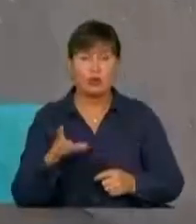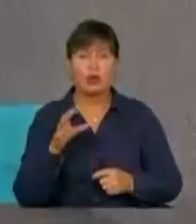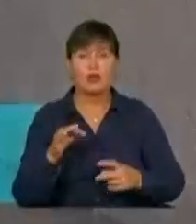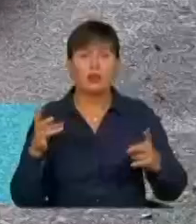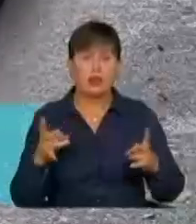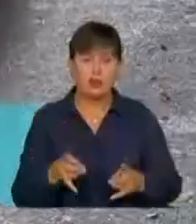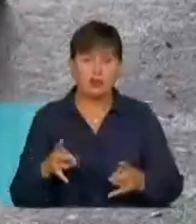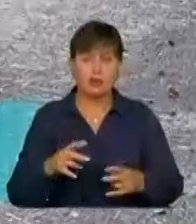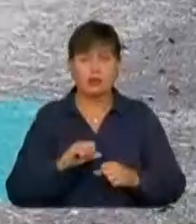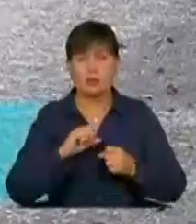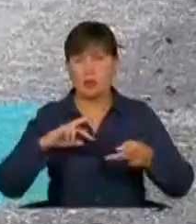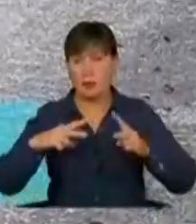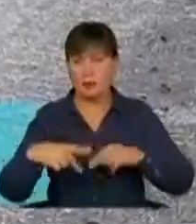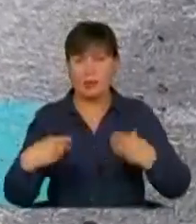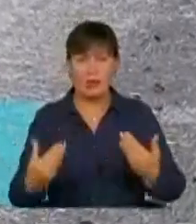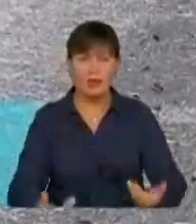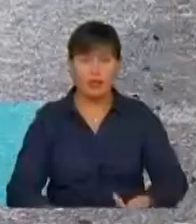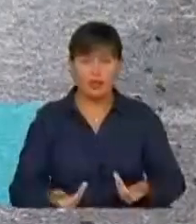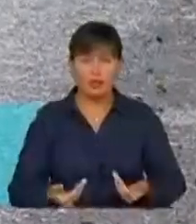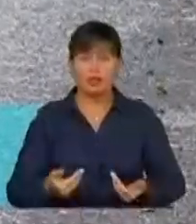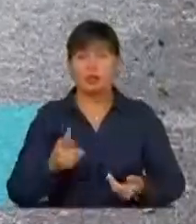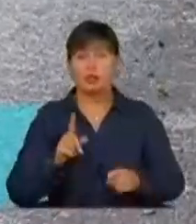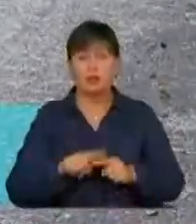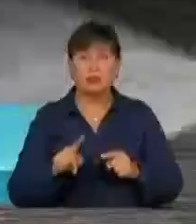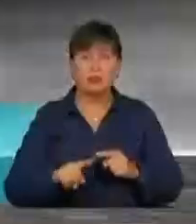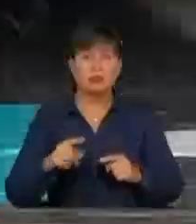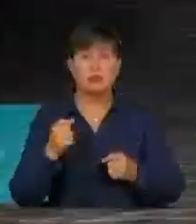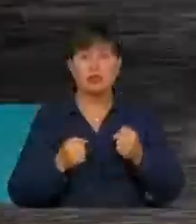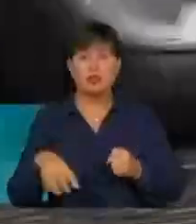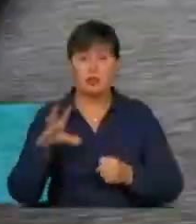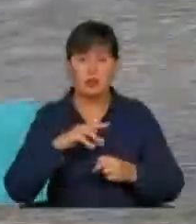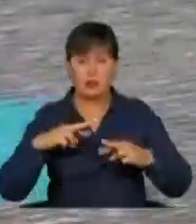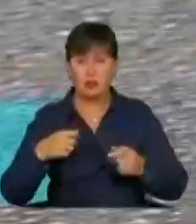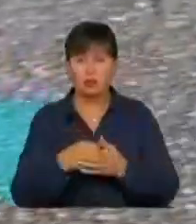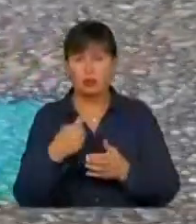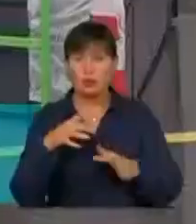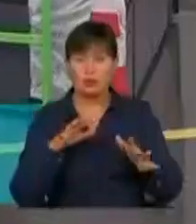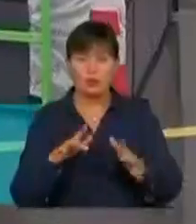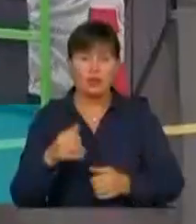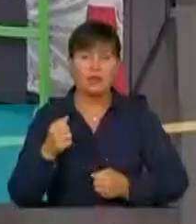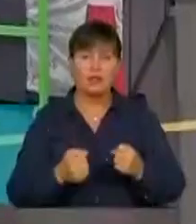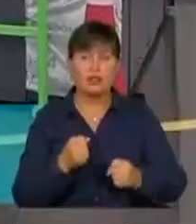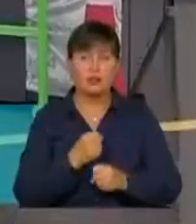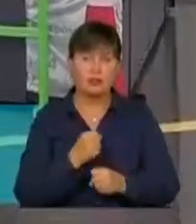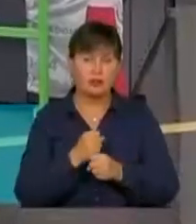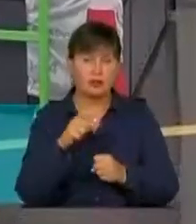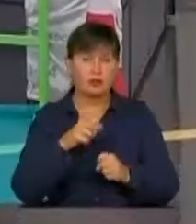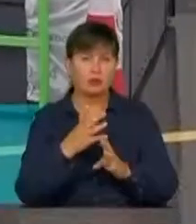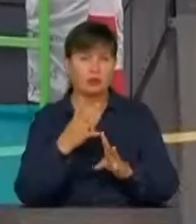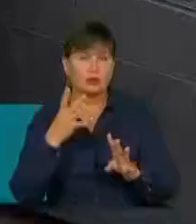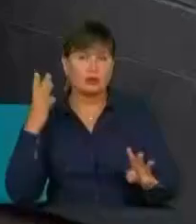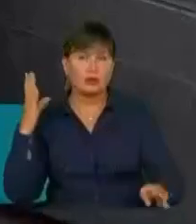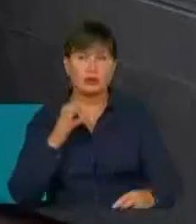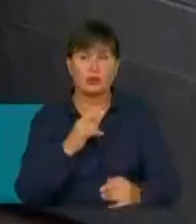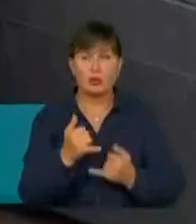необходимости сезонной замены шин. В надежде успеть переобуть своего железного коня до первого снега, водители устроили ажиотаж в сервисах